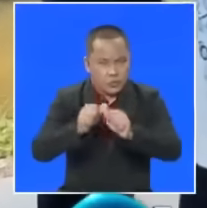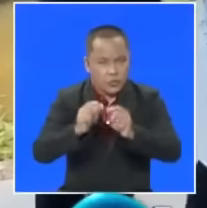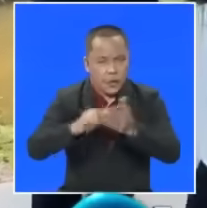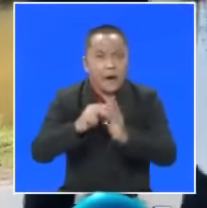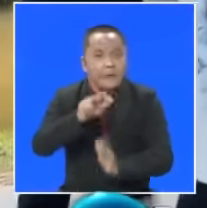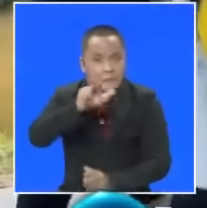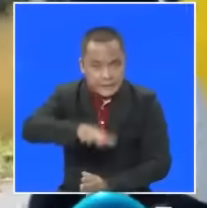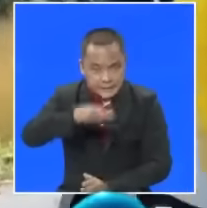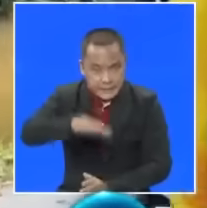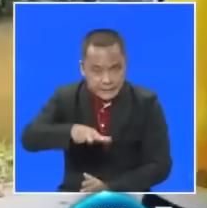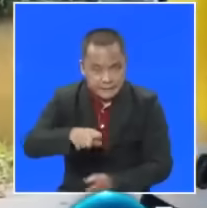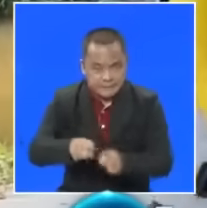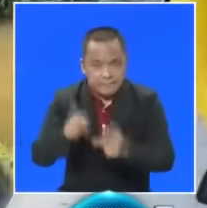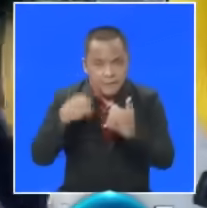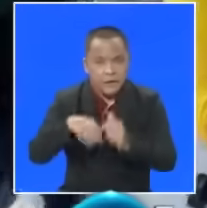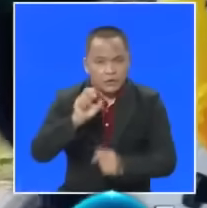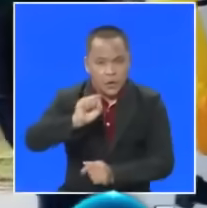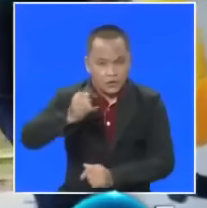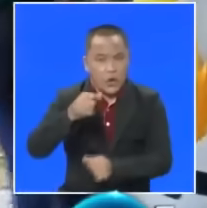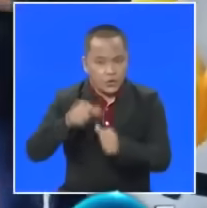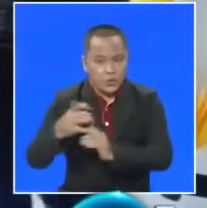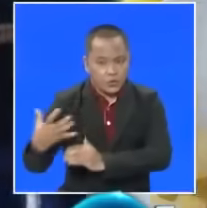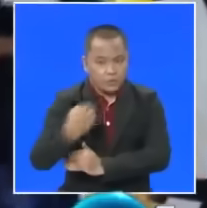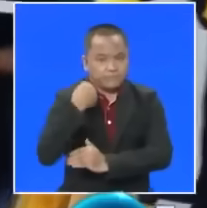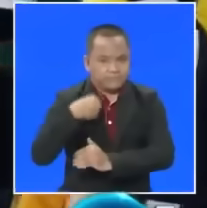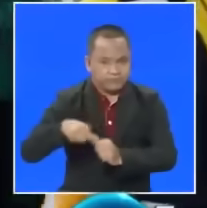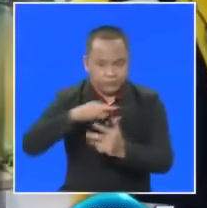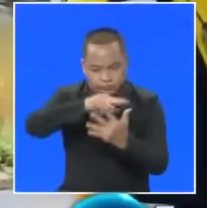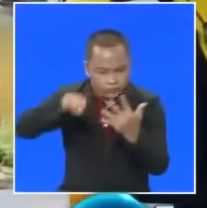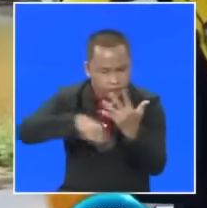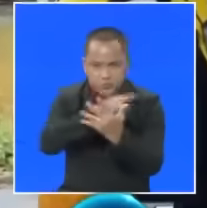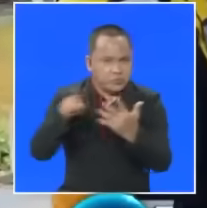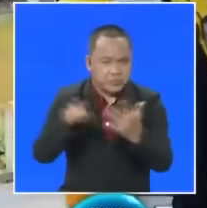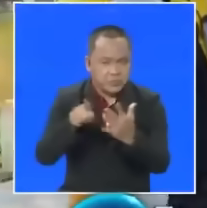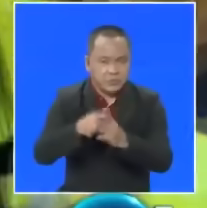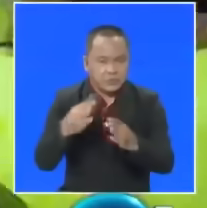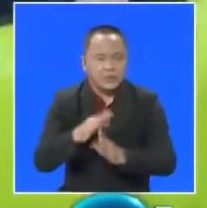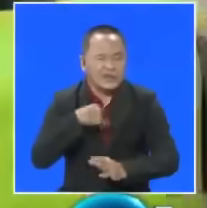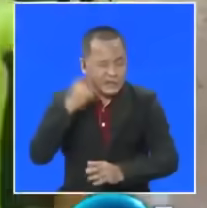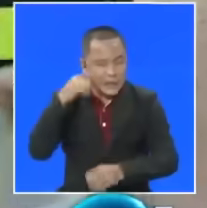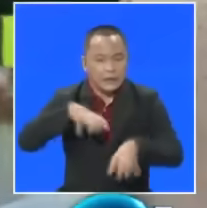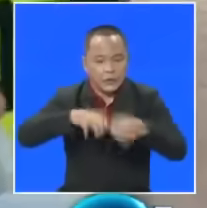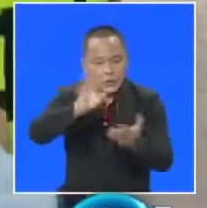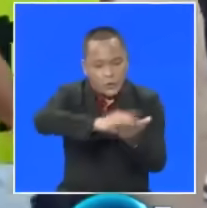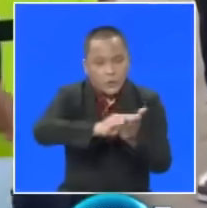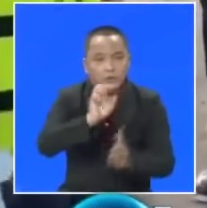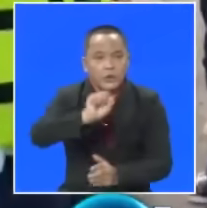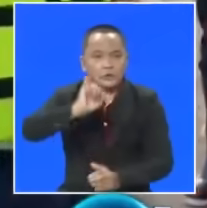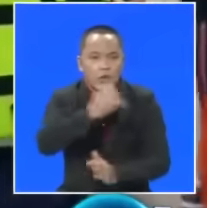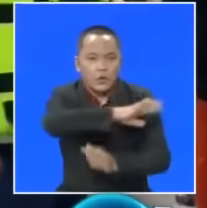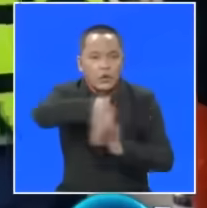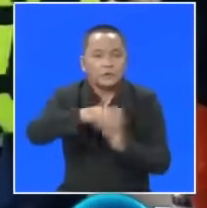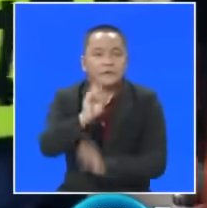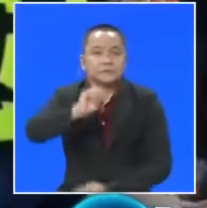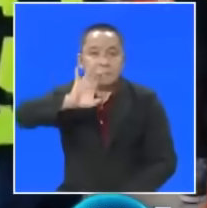คือเพื่อไทยอีกทั้งสจก็อยู่ในมือของยลดาทุกเขตทุกคนยลดาสามารถรวบรวมสจได้ทั้งหม